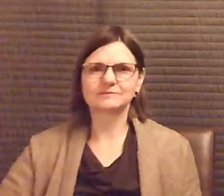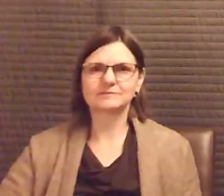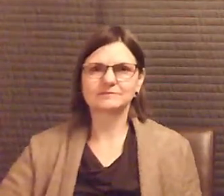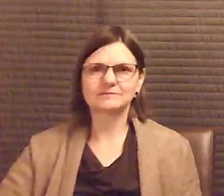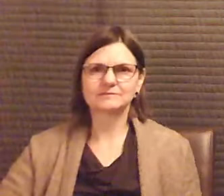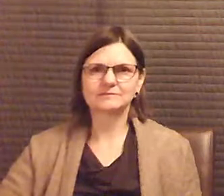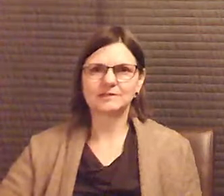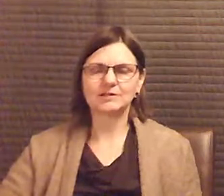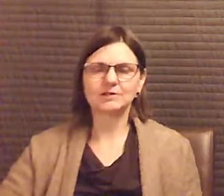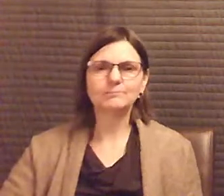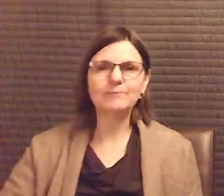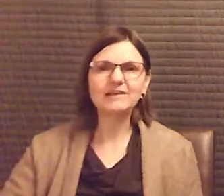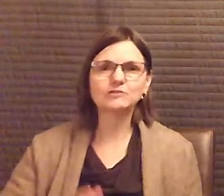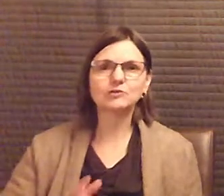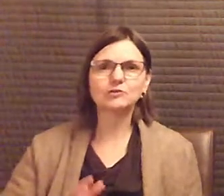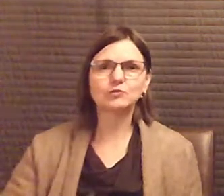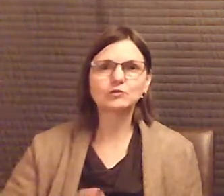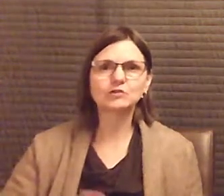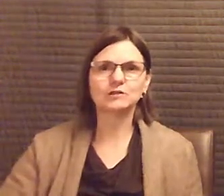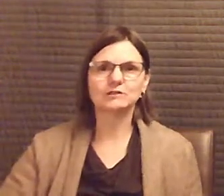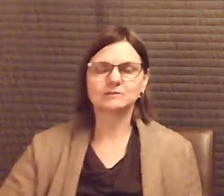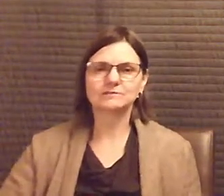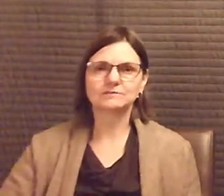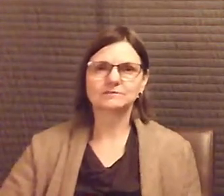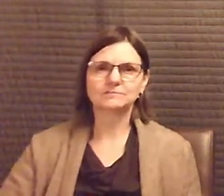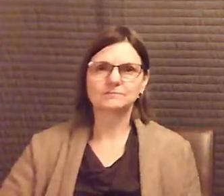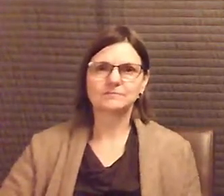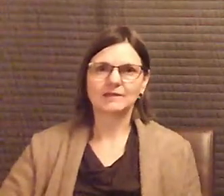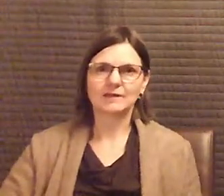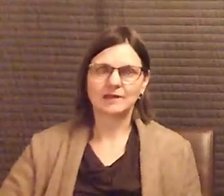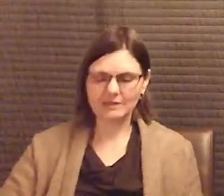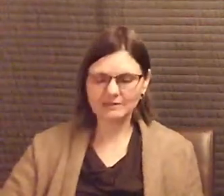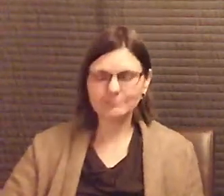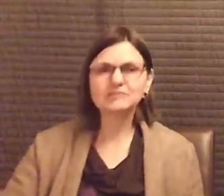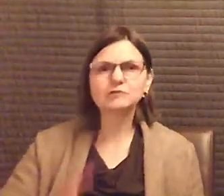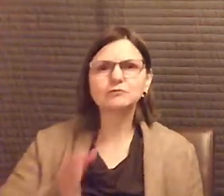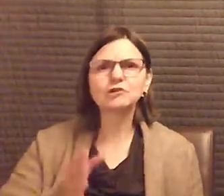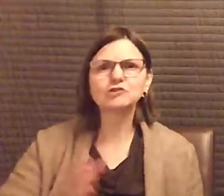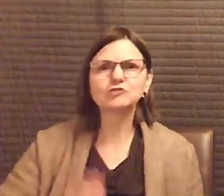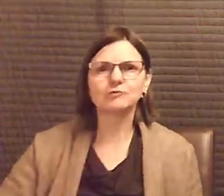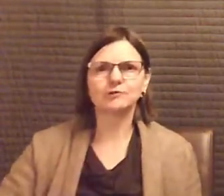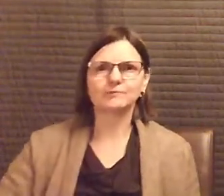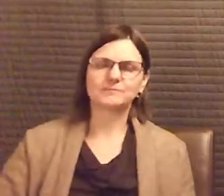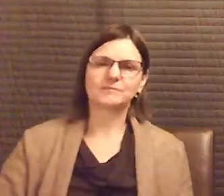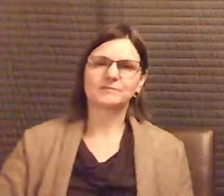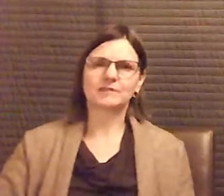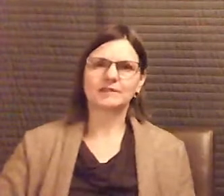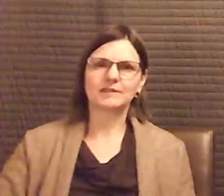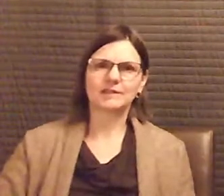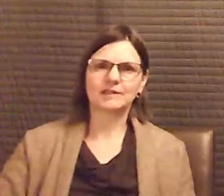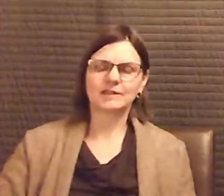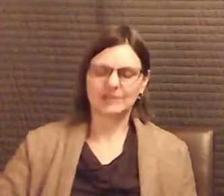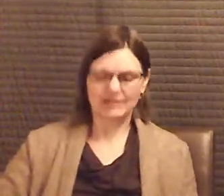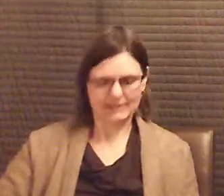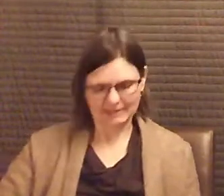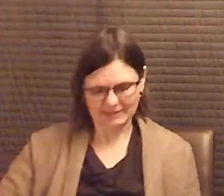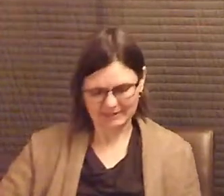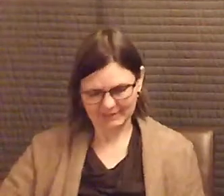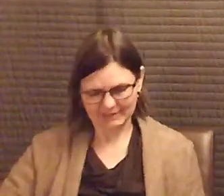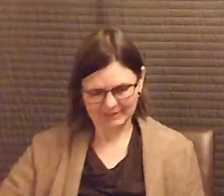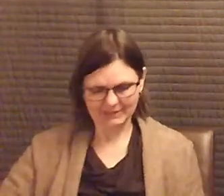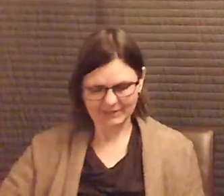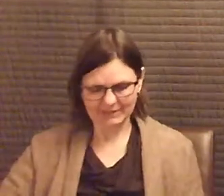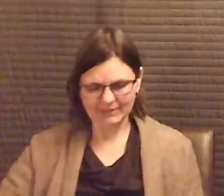voelt het beste voedsel s nutrition en de beste voedingsstoffen it is my precious and